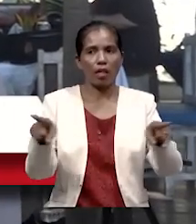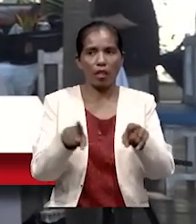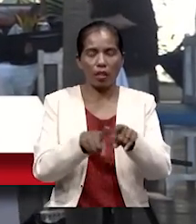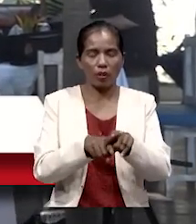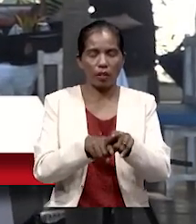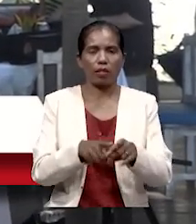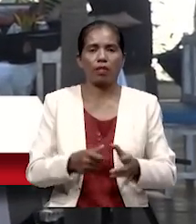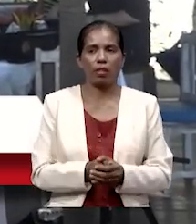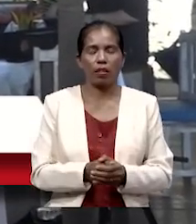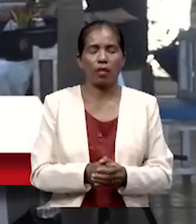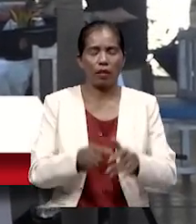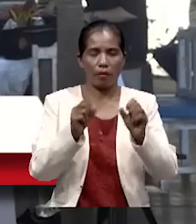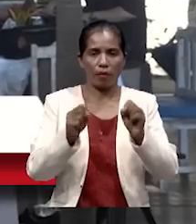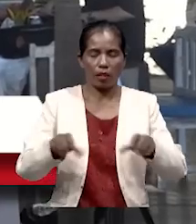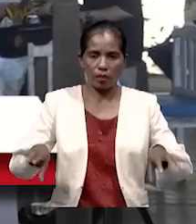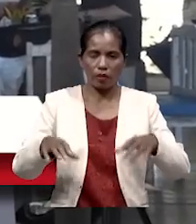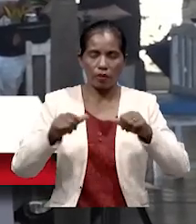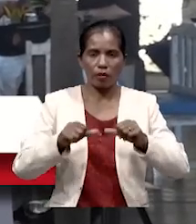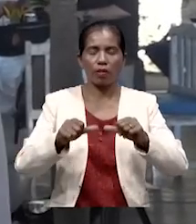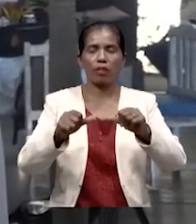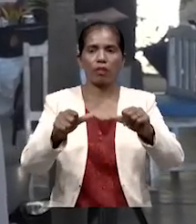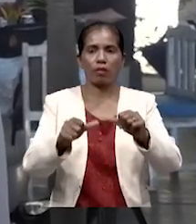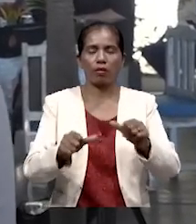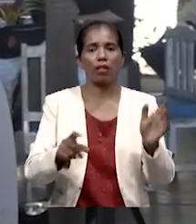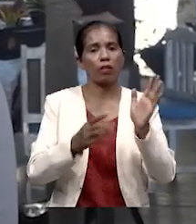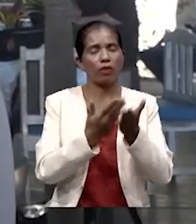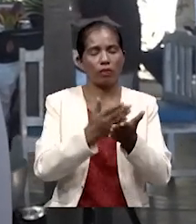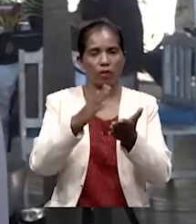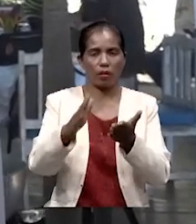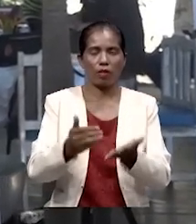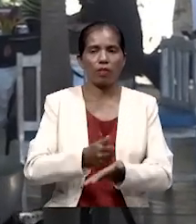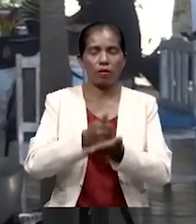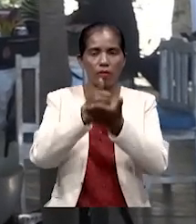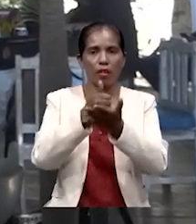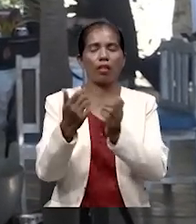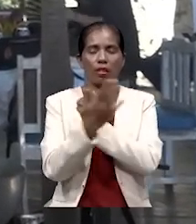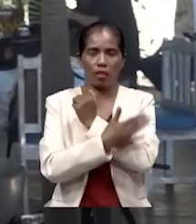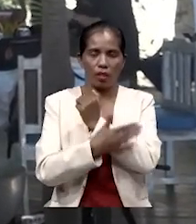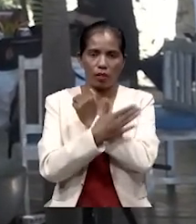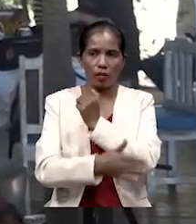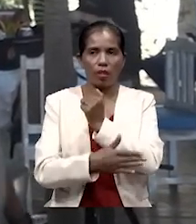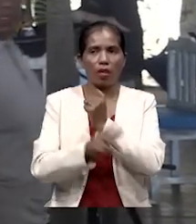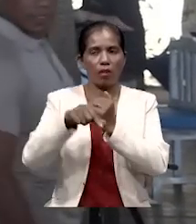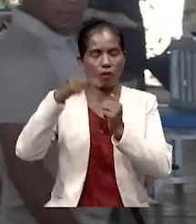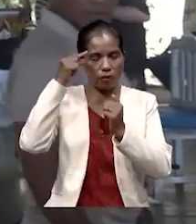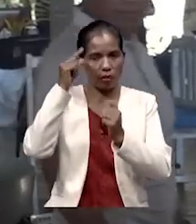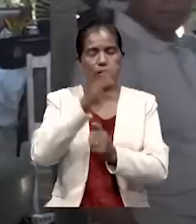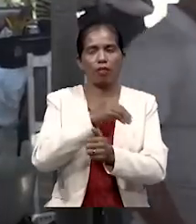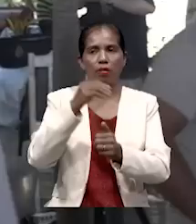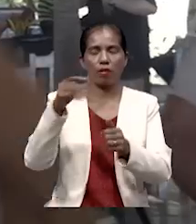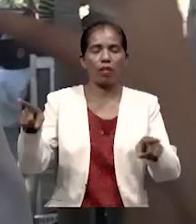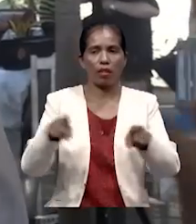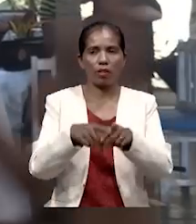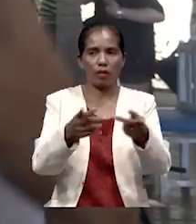penyeimbang, harus bisa terus mengawal pemerintah, harus bisa jadi tempat